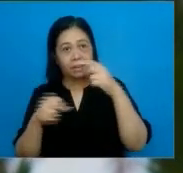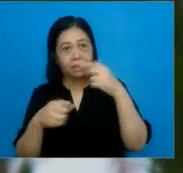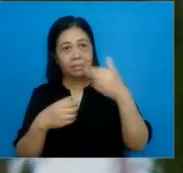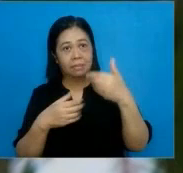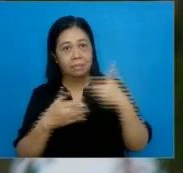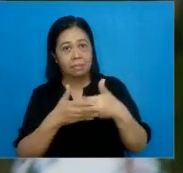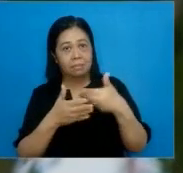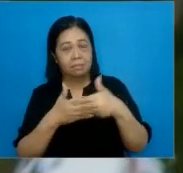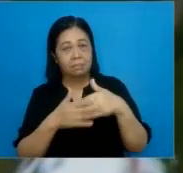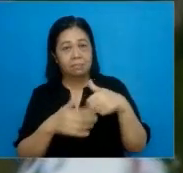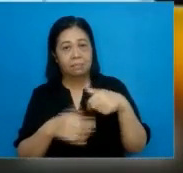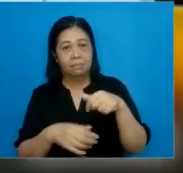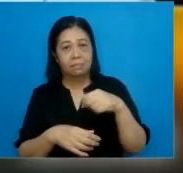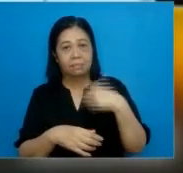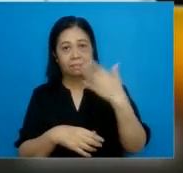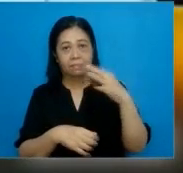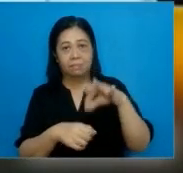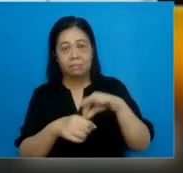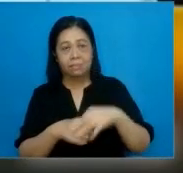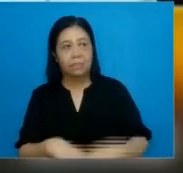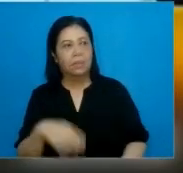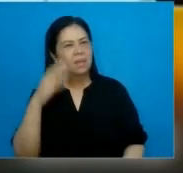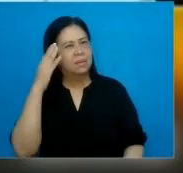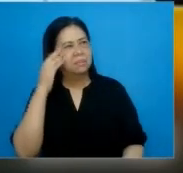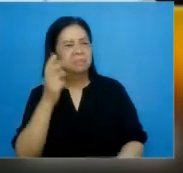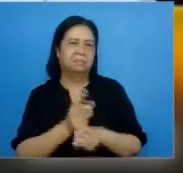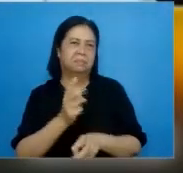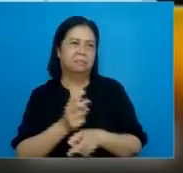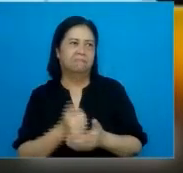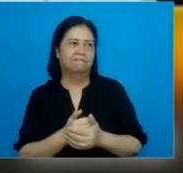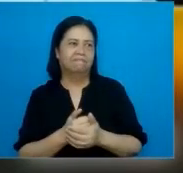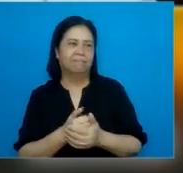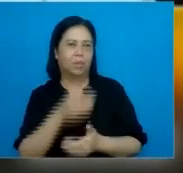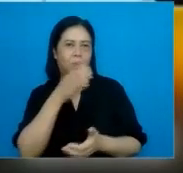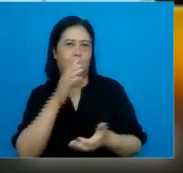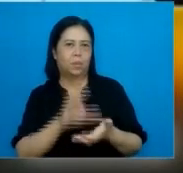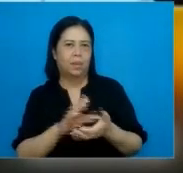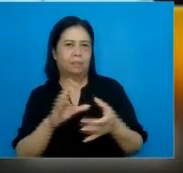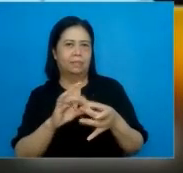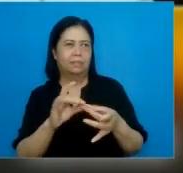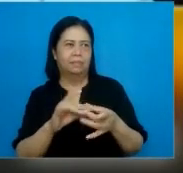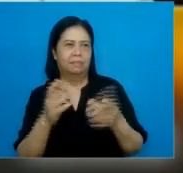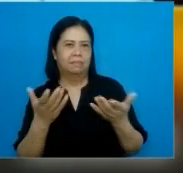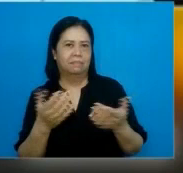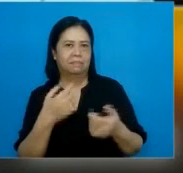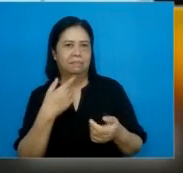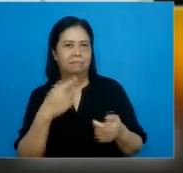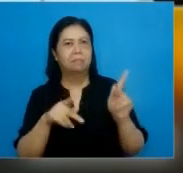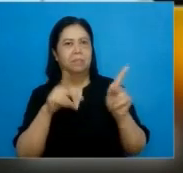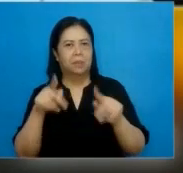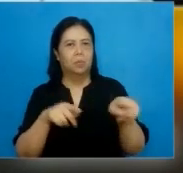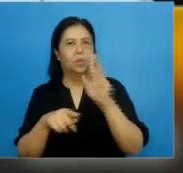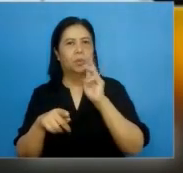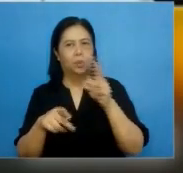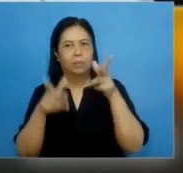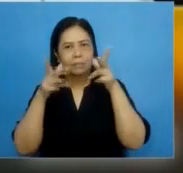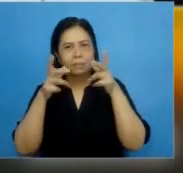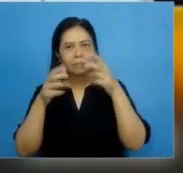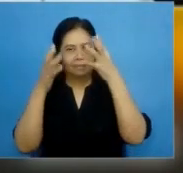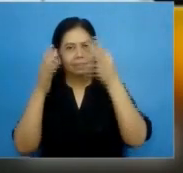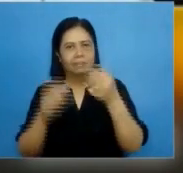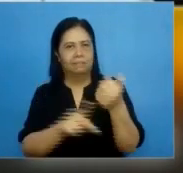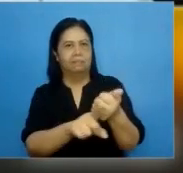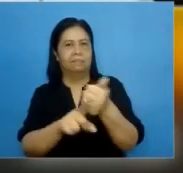Alam mo, mahirap mag-comment o magsabi ngayon dahil ang taong bayan naman ang magdidesisyon. Hinahanap ng